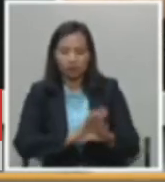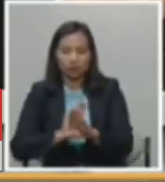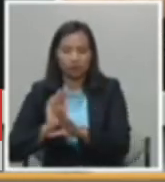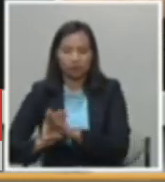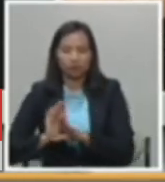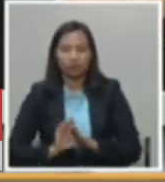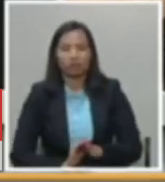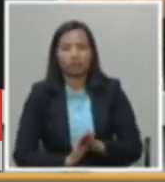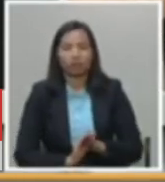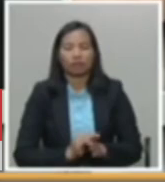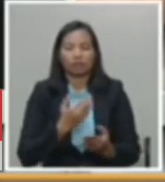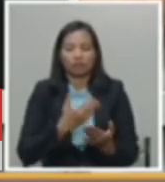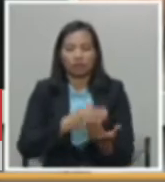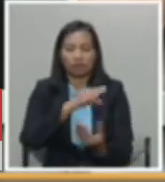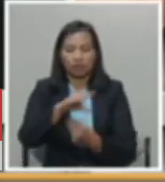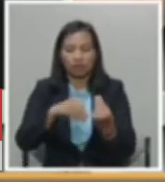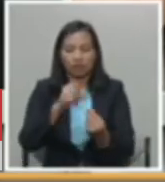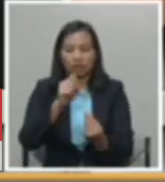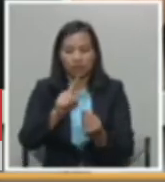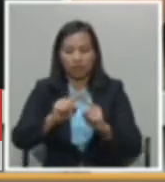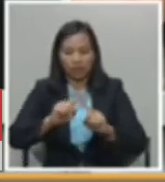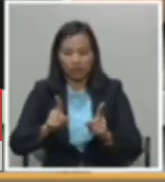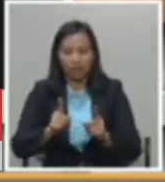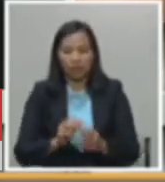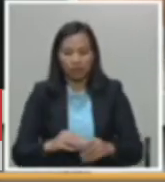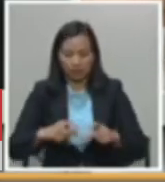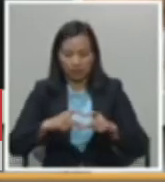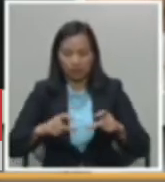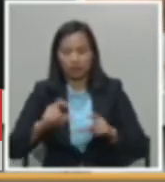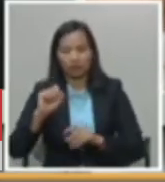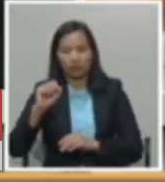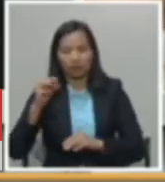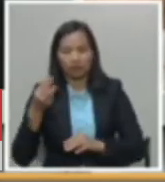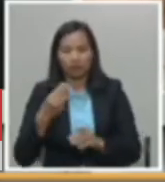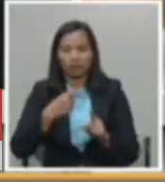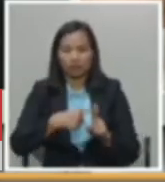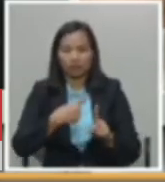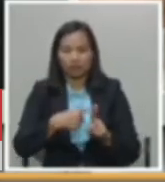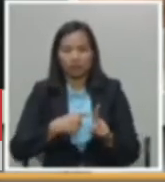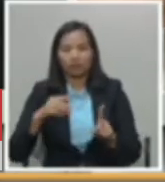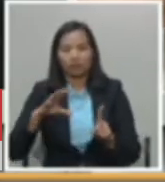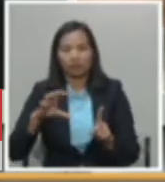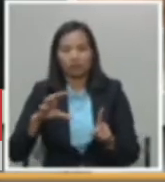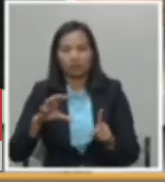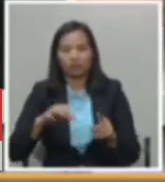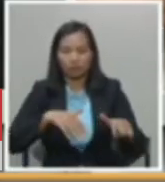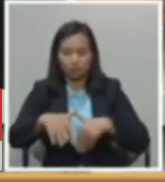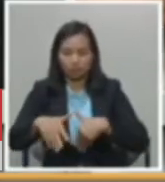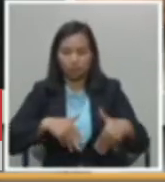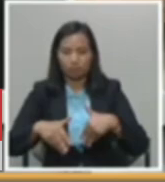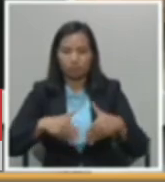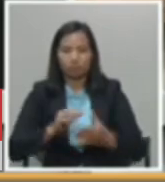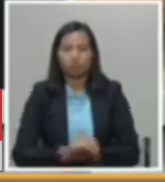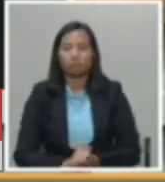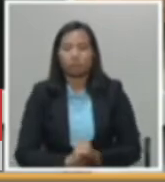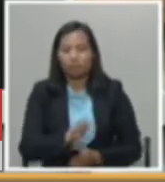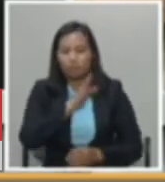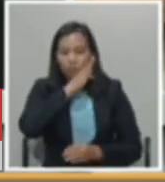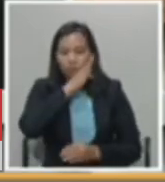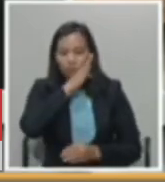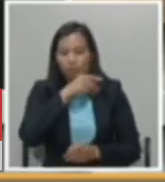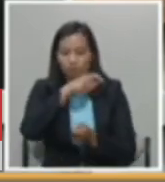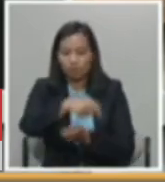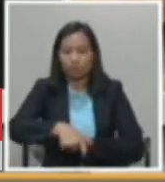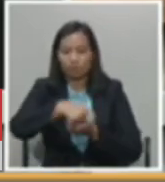แต่มันไม่กระตุ้นไม่ได้เงินบัตรคนจน500บาทชาวบ้านบอกว่าถ้าสมมุติว่าสินค้าเกษ